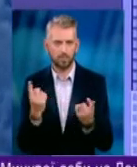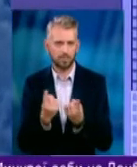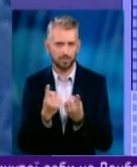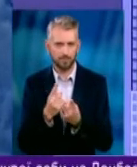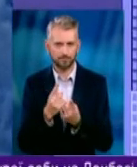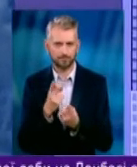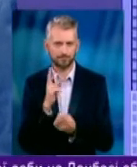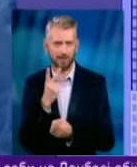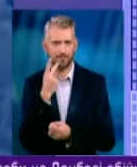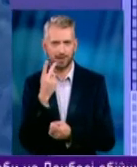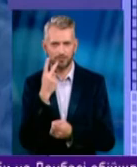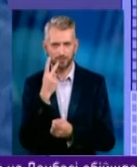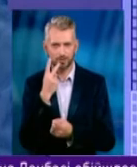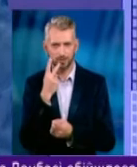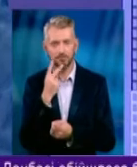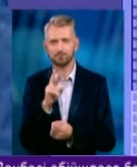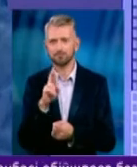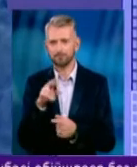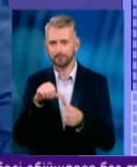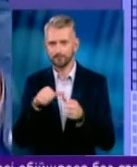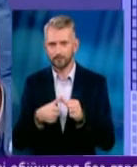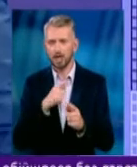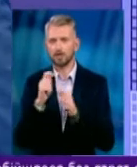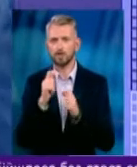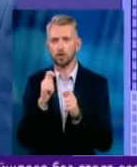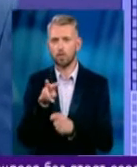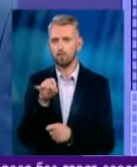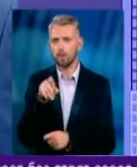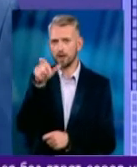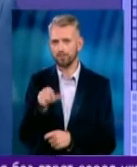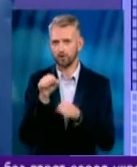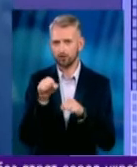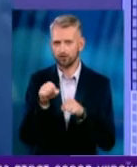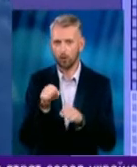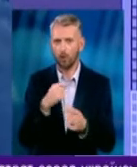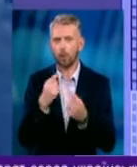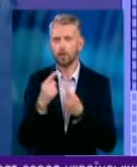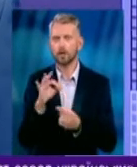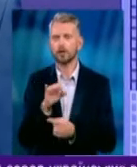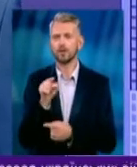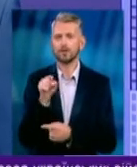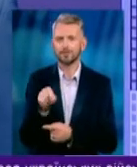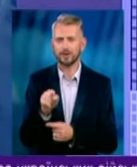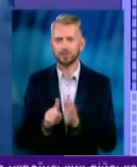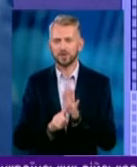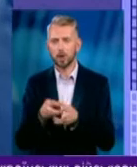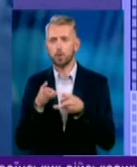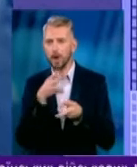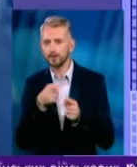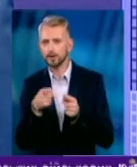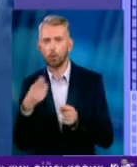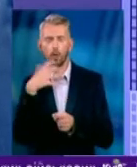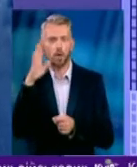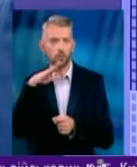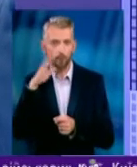з очільником столиці Віталієм Кличком. Говорили з ним і про старт опалювального сезону, і про гарячу воду.